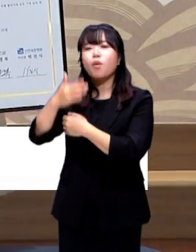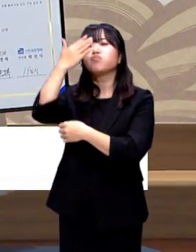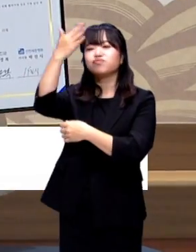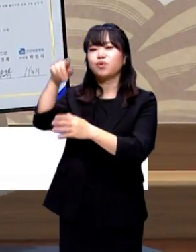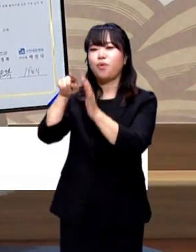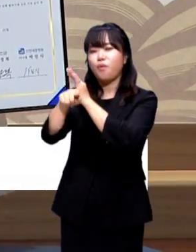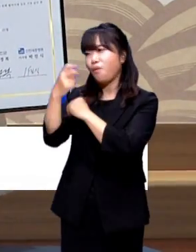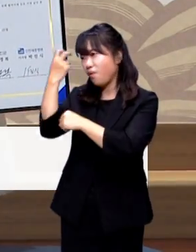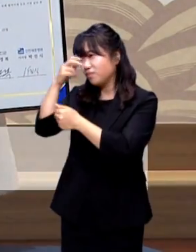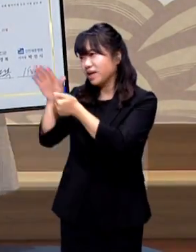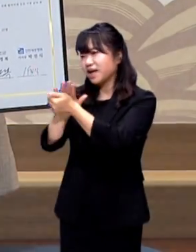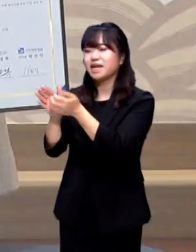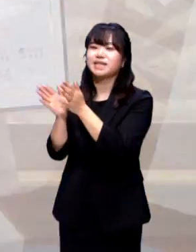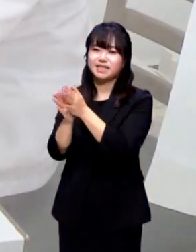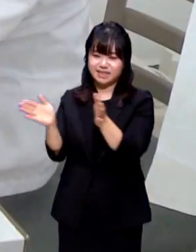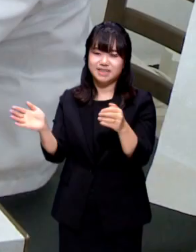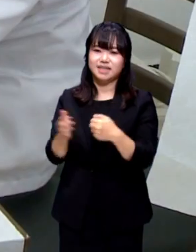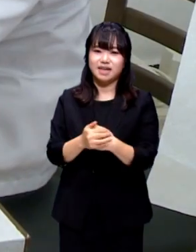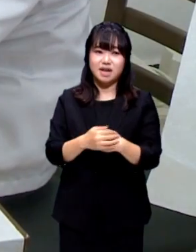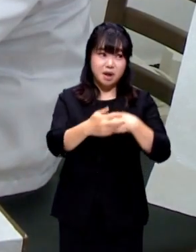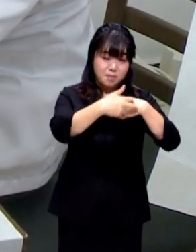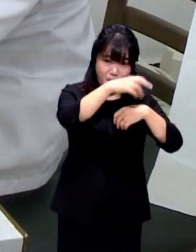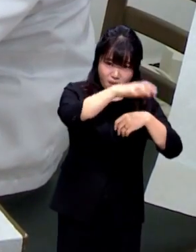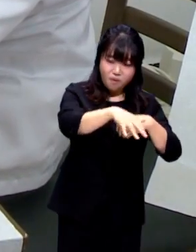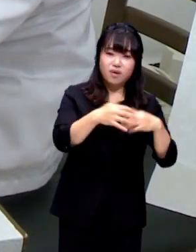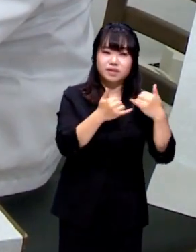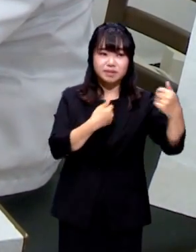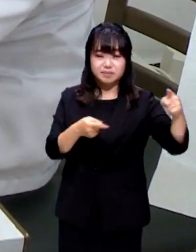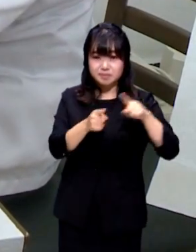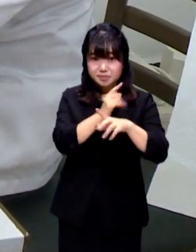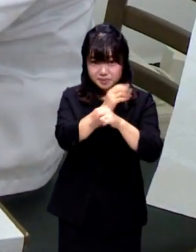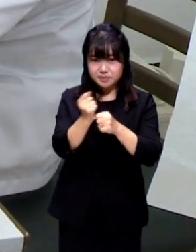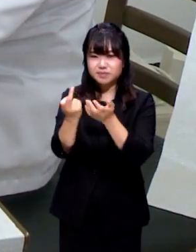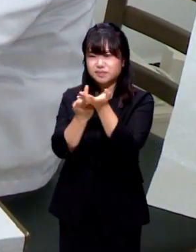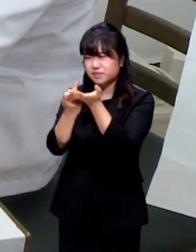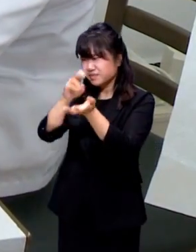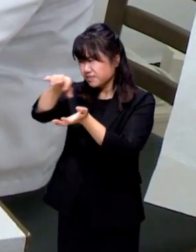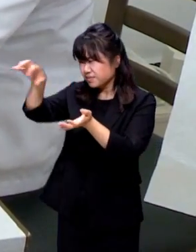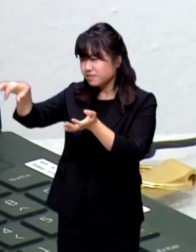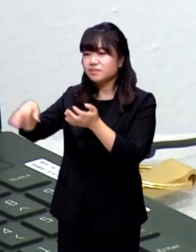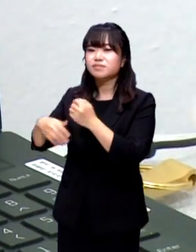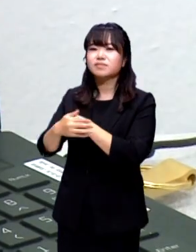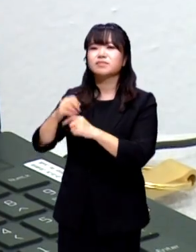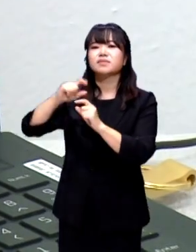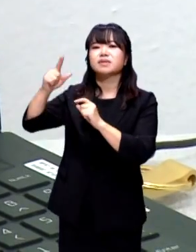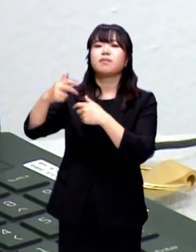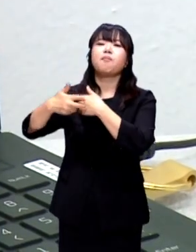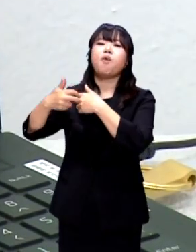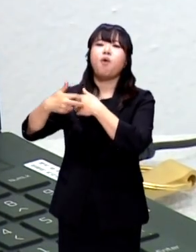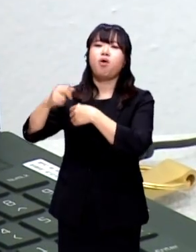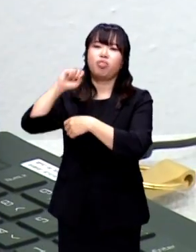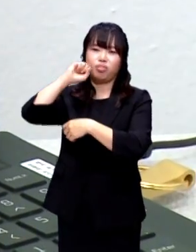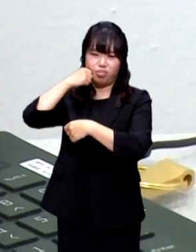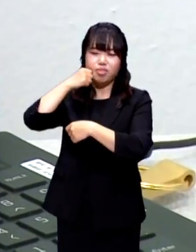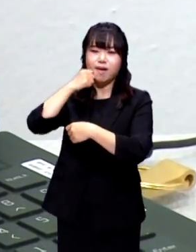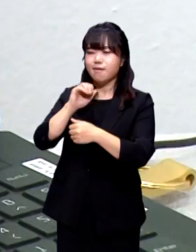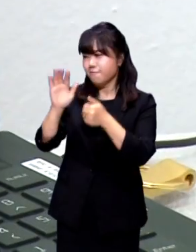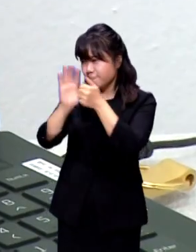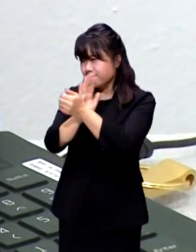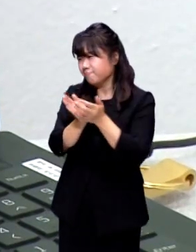시작했습니다. 민간 의료 인력과 자원을 활용해 섬 지역에서 가장 취약한 의료 문제를 해결하기